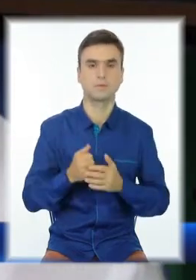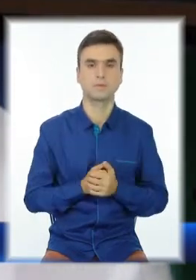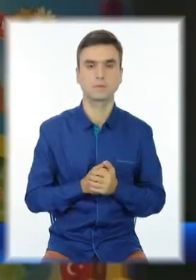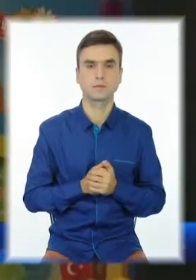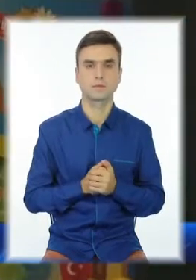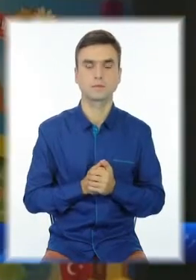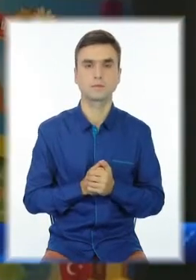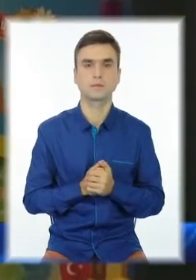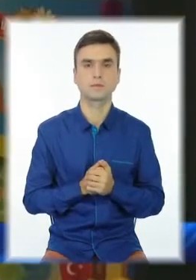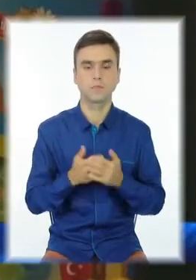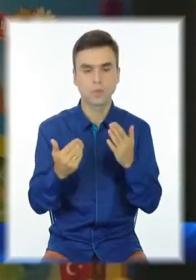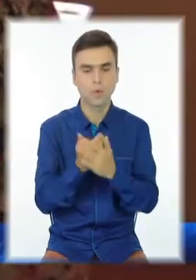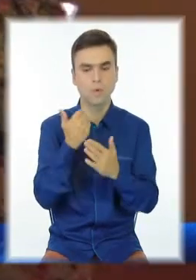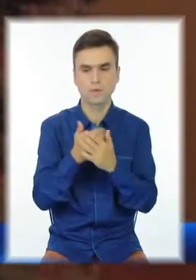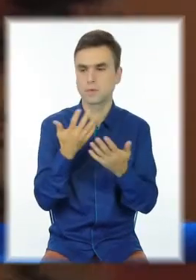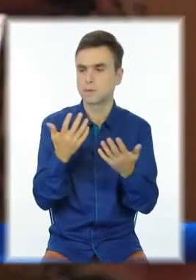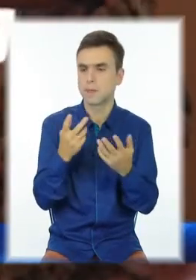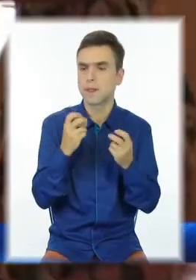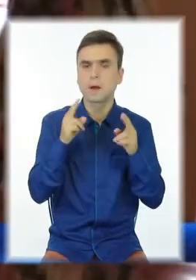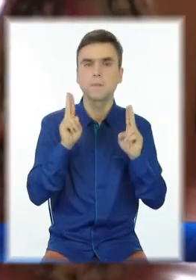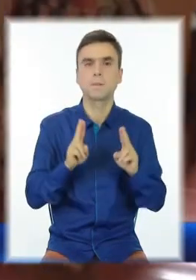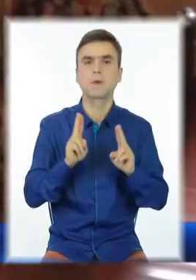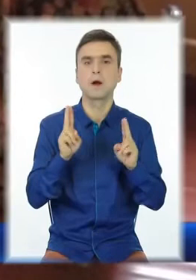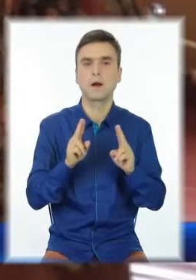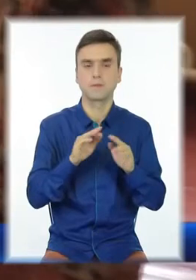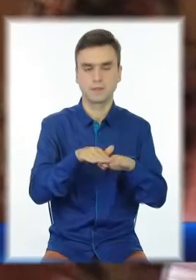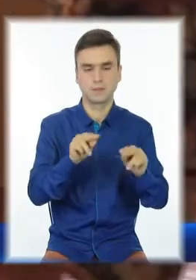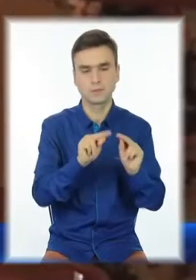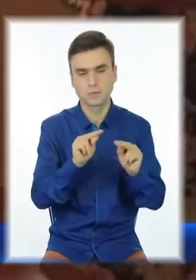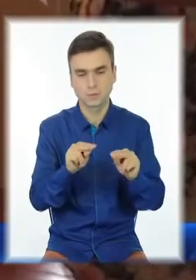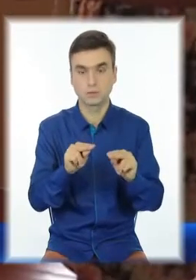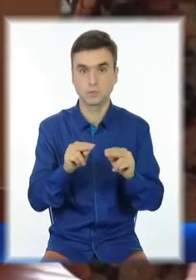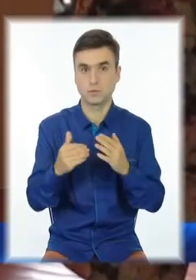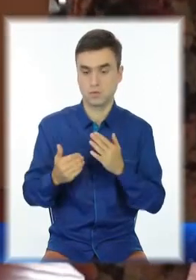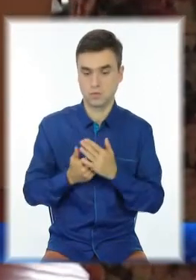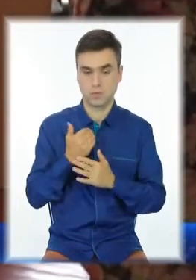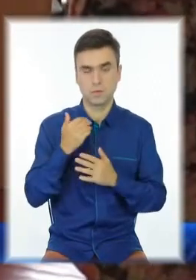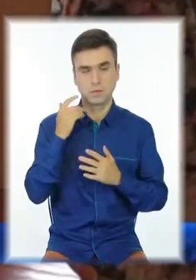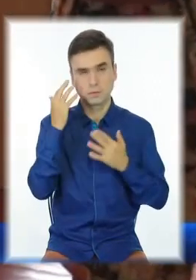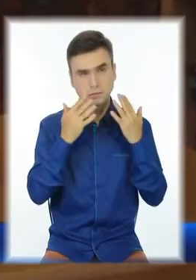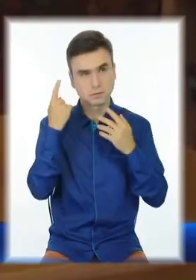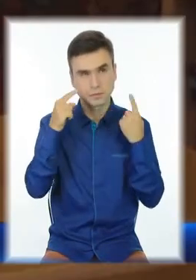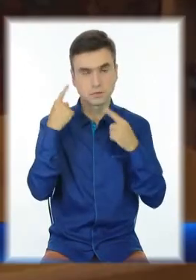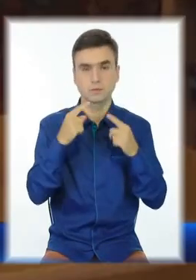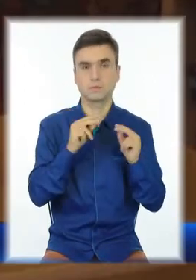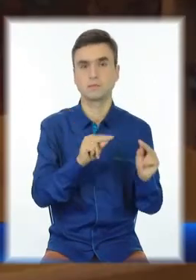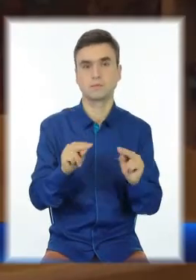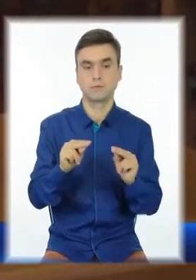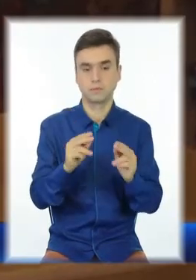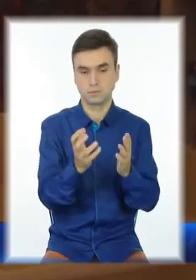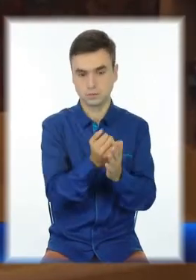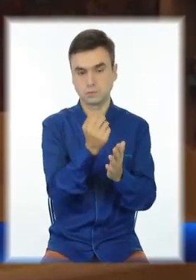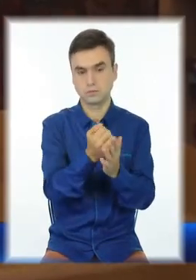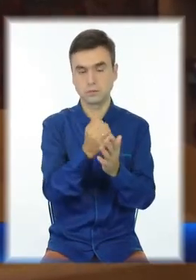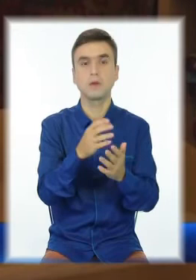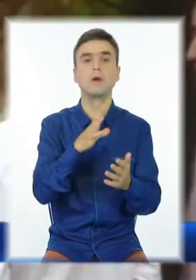вони вивчають нові методики. Їх педагоги вже встигли запровадити цього року в літньому таборі «Слава». Отримавши добрі